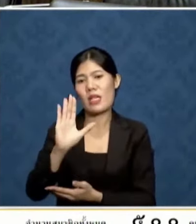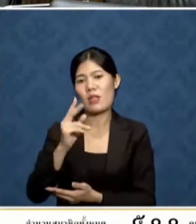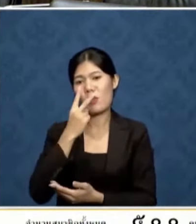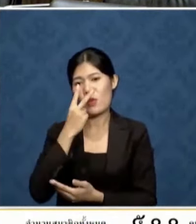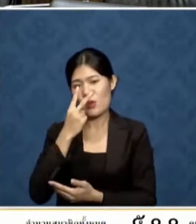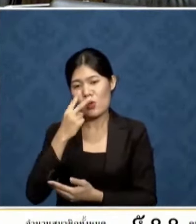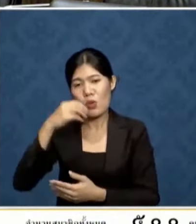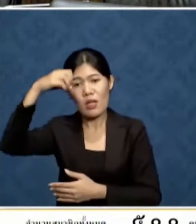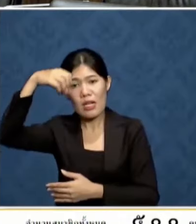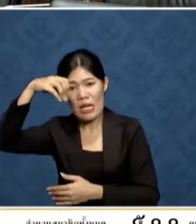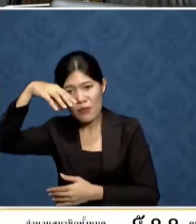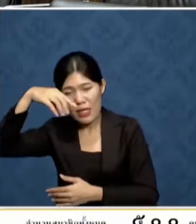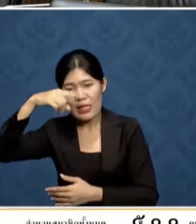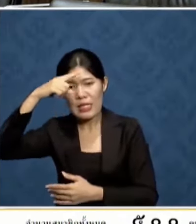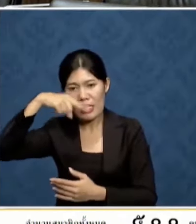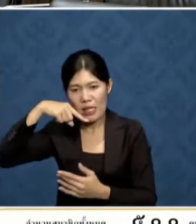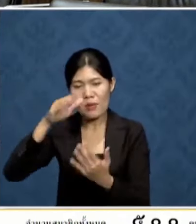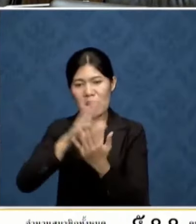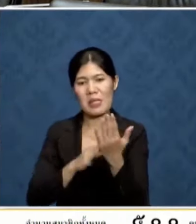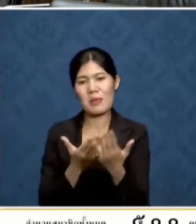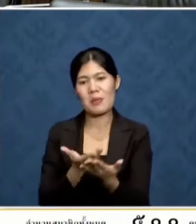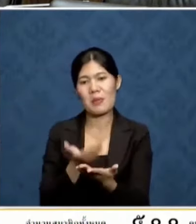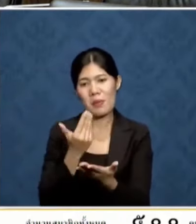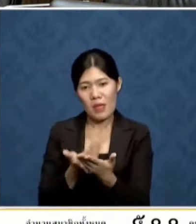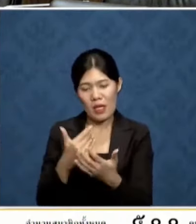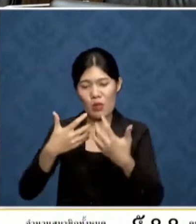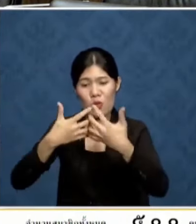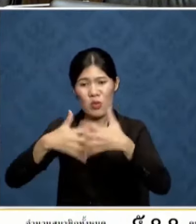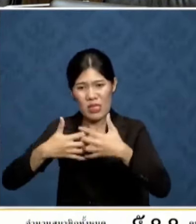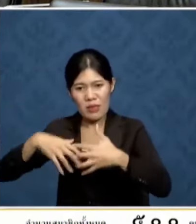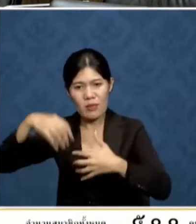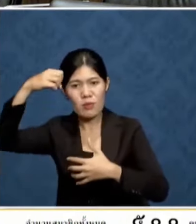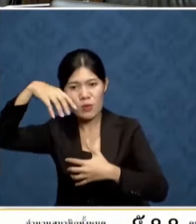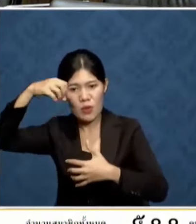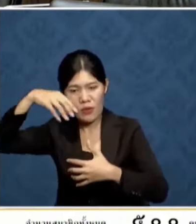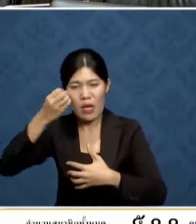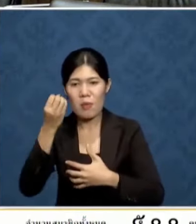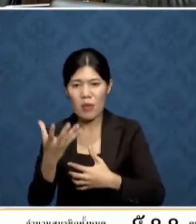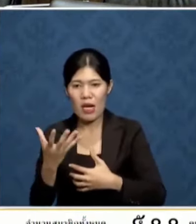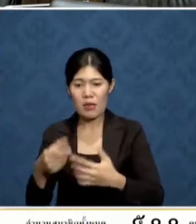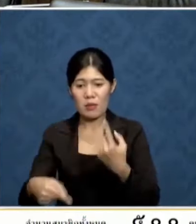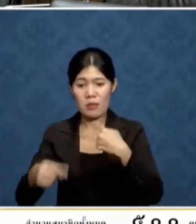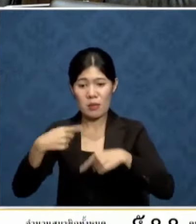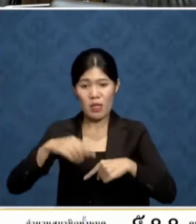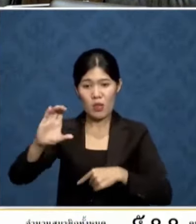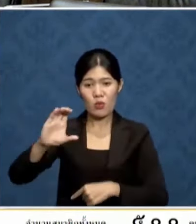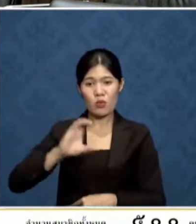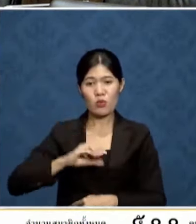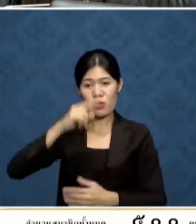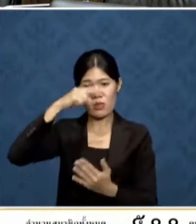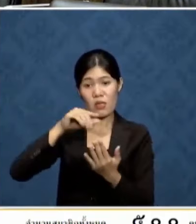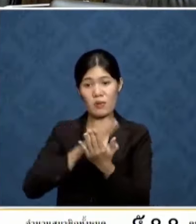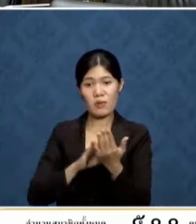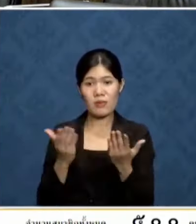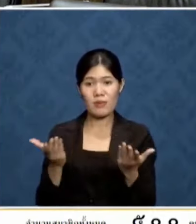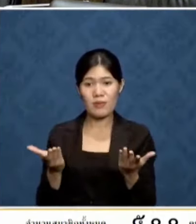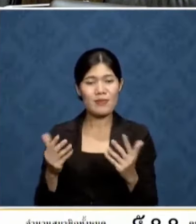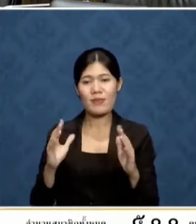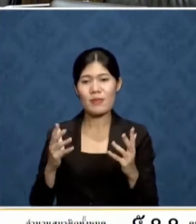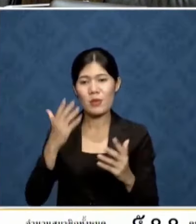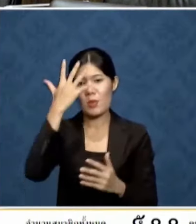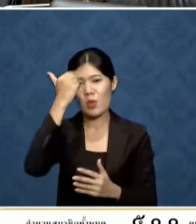นี้ถูกกว่าไทยนะครับเป็นเท่าตัวนะครับแล้วอุตสาหกรรมที่ต้องใช้ไฟฟ้าเยอะแบบนี้เขาจะมามล่ะครับประเทศไทยทั้งที่เรามีกำลังใ